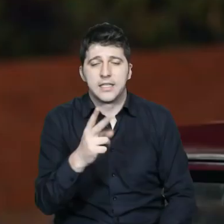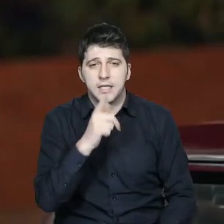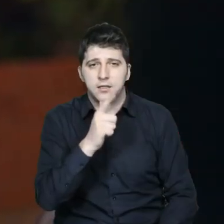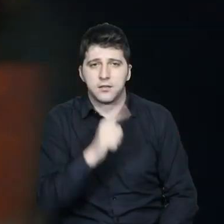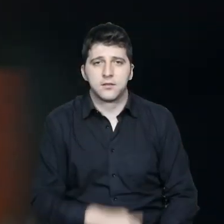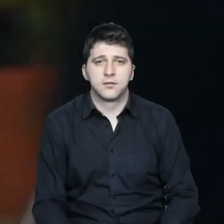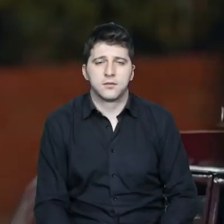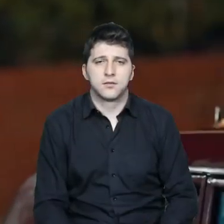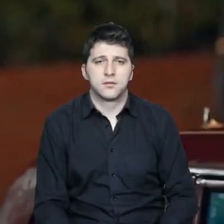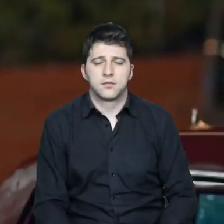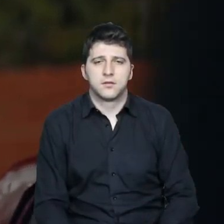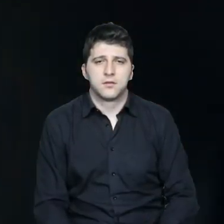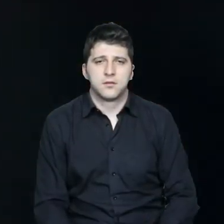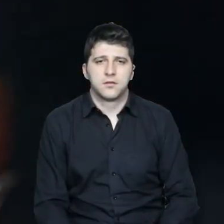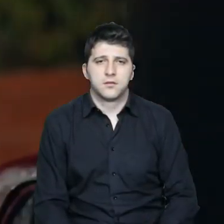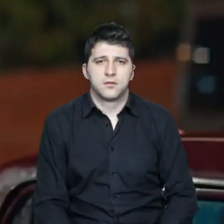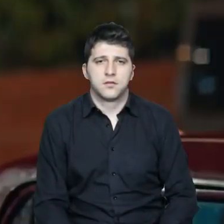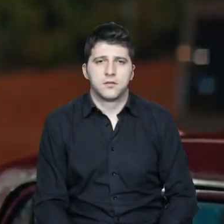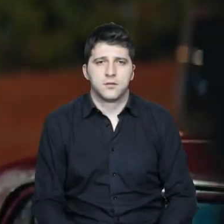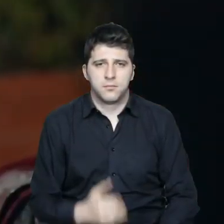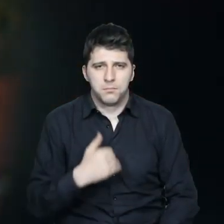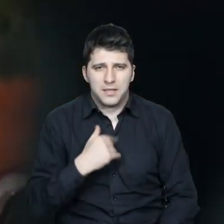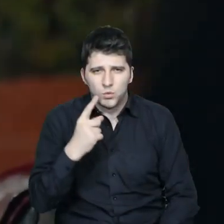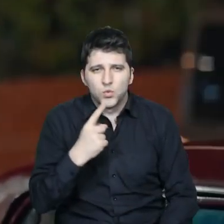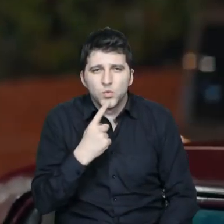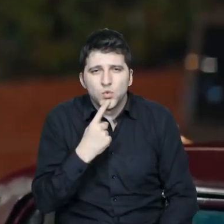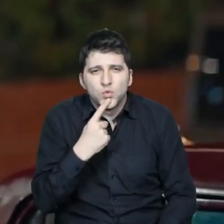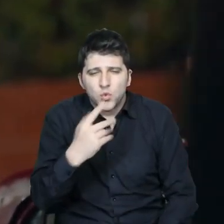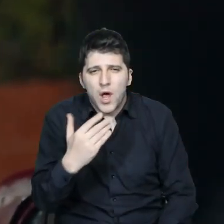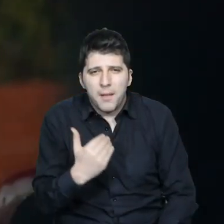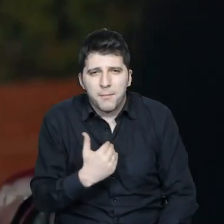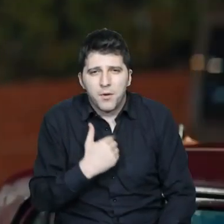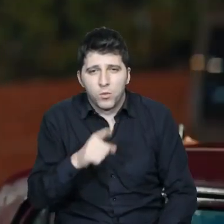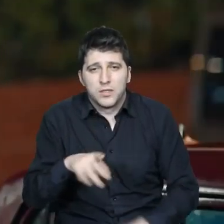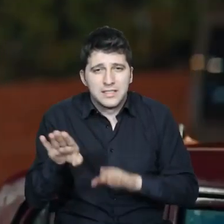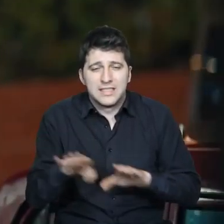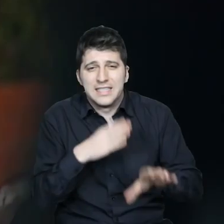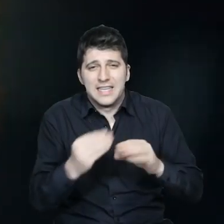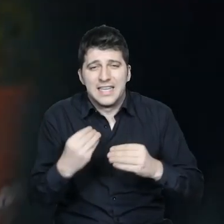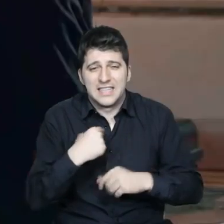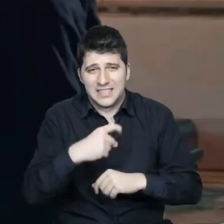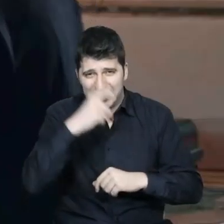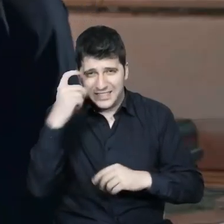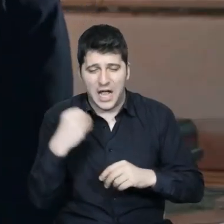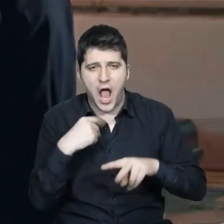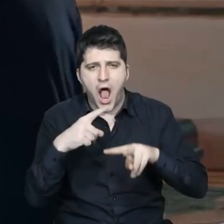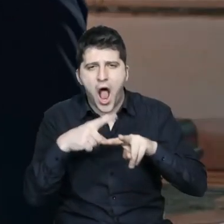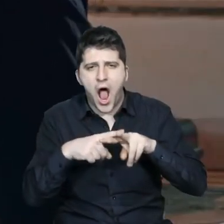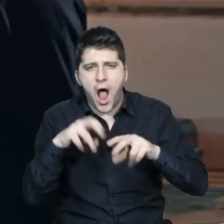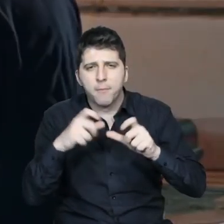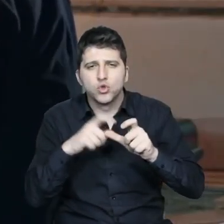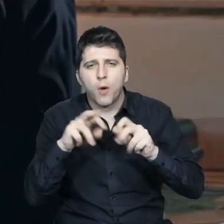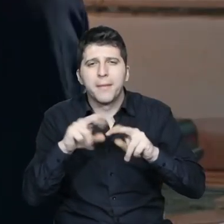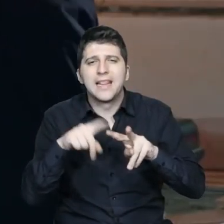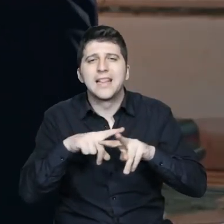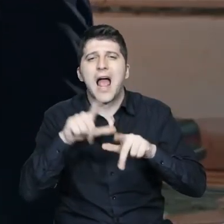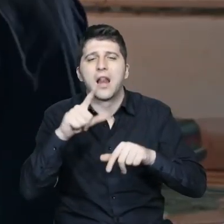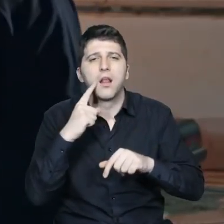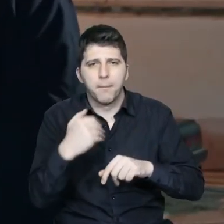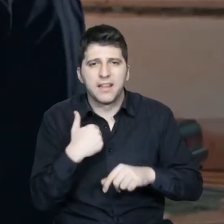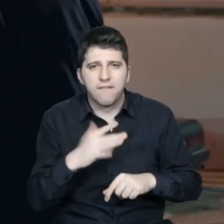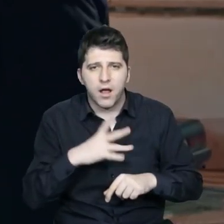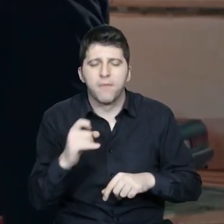İbrahim iki, geldi. Ben sana bir şey söyleyeyim mi? Absominallere çok iyi gelir bu. Aksine? Absominal. Bende